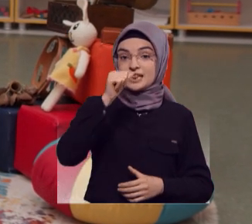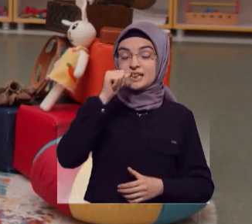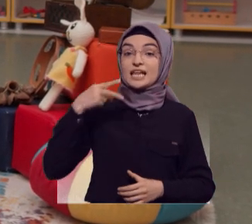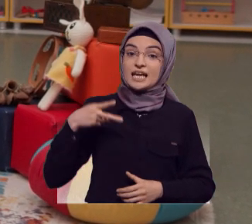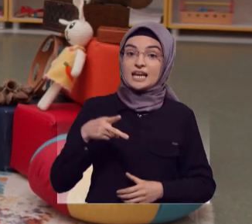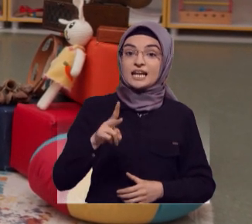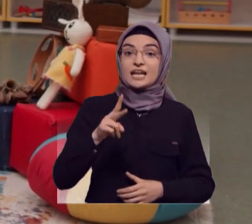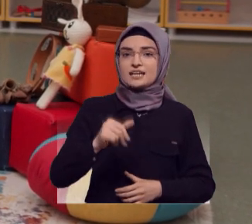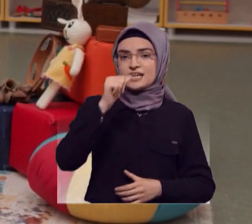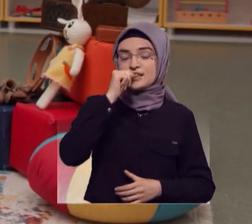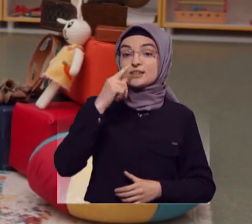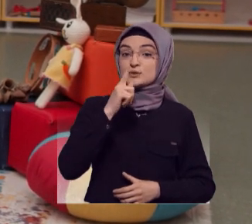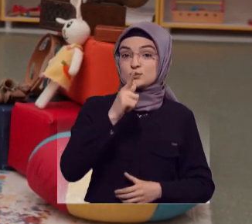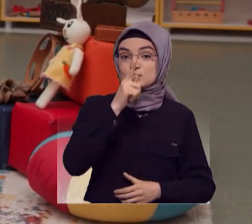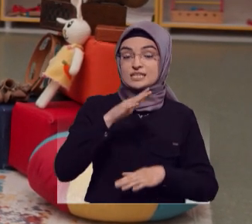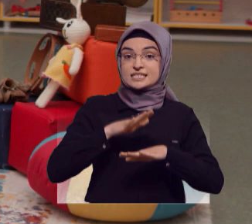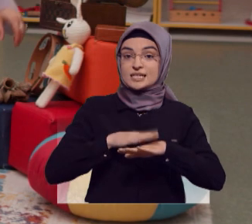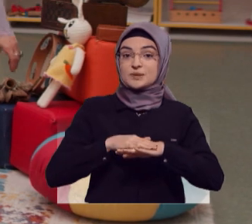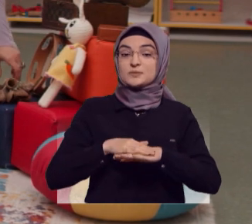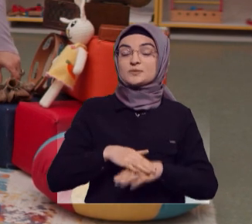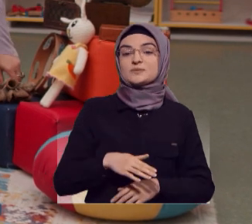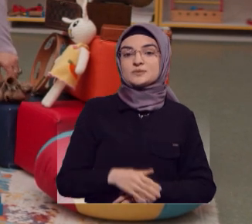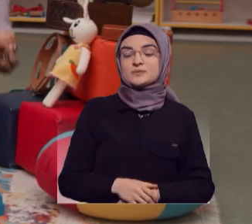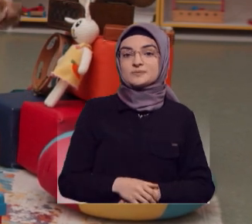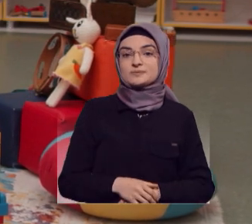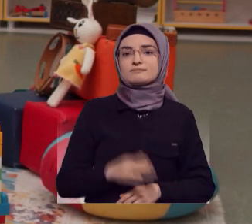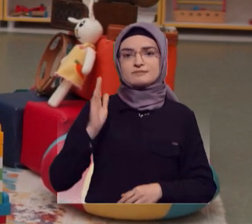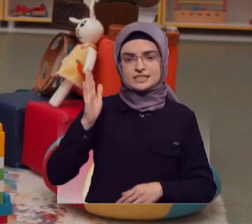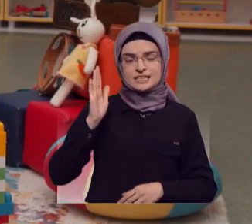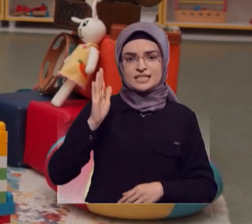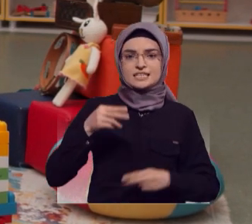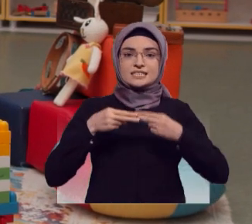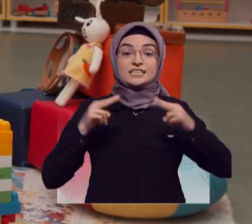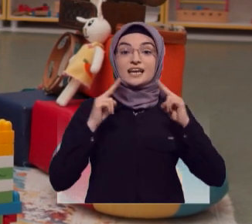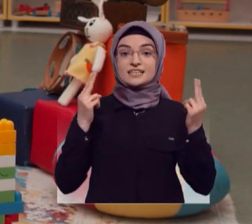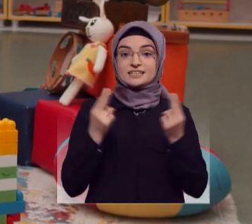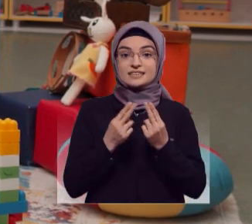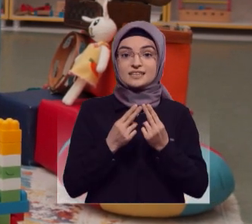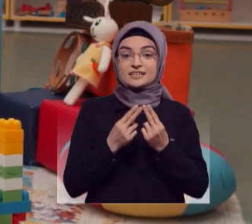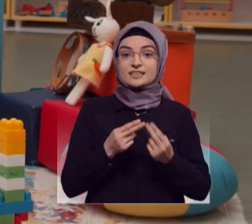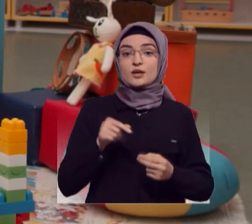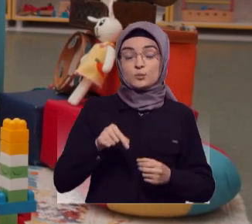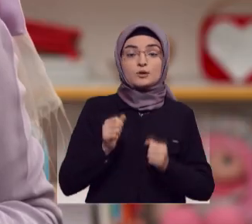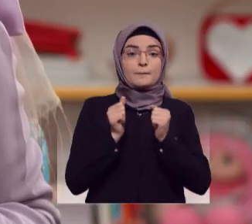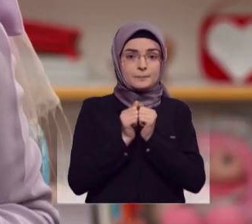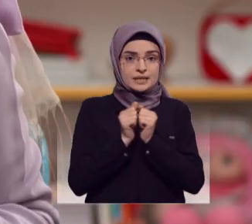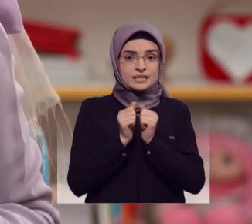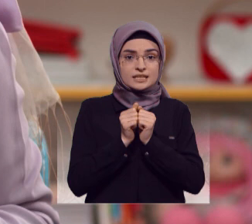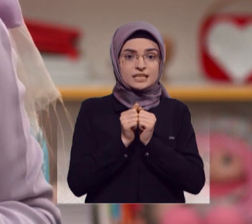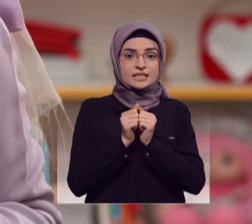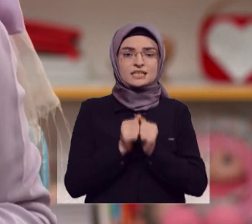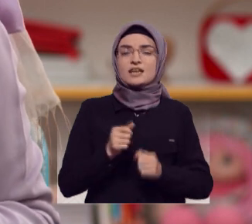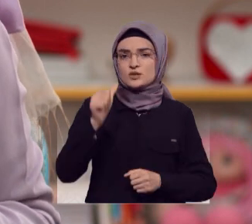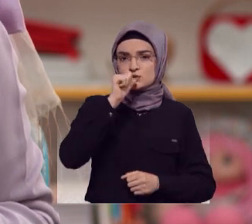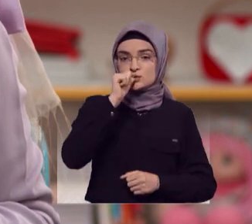derelerden şıkır şıkır sel gibi varırız hikaye diyarına. Burada benimle birlikte sel ve